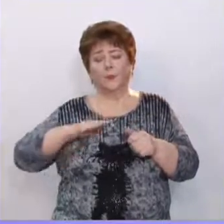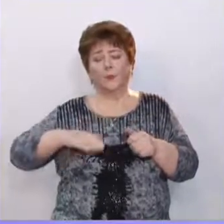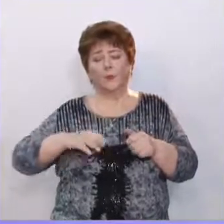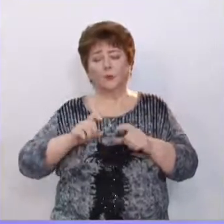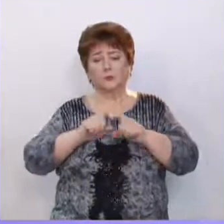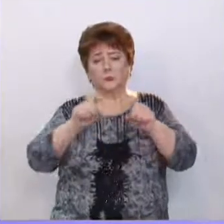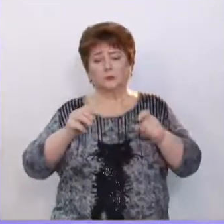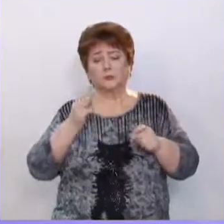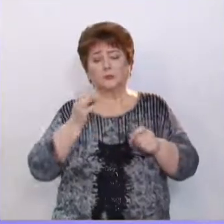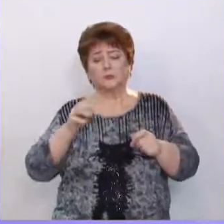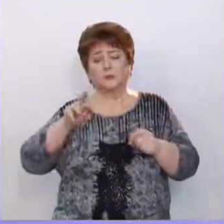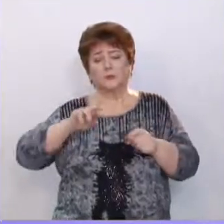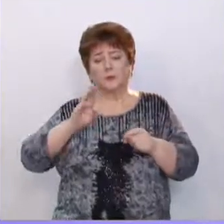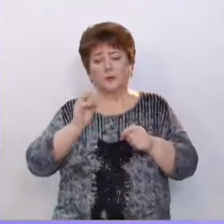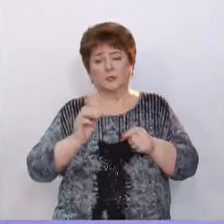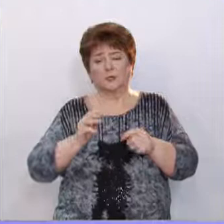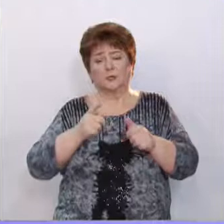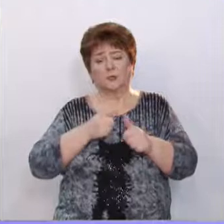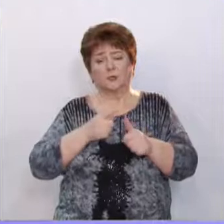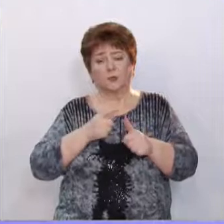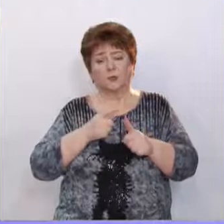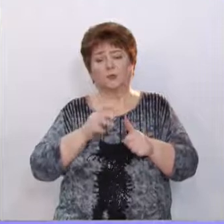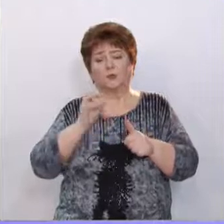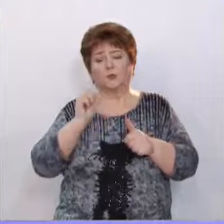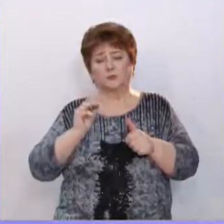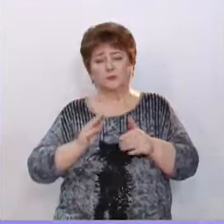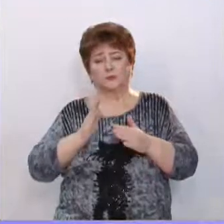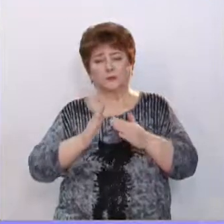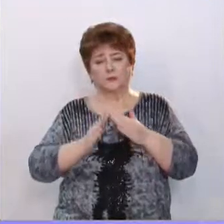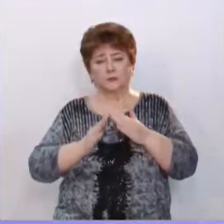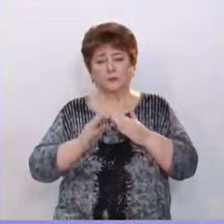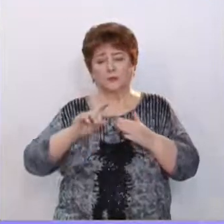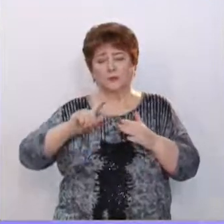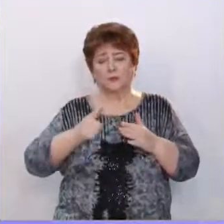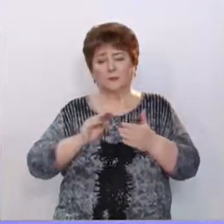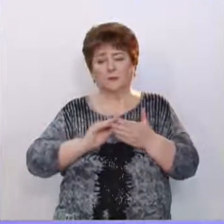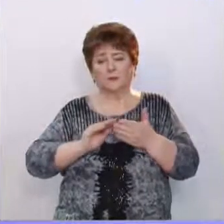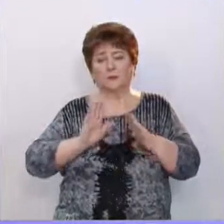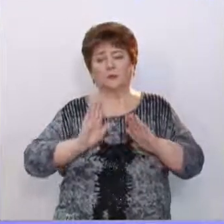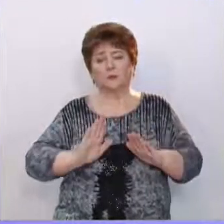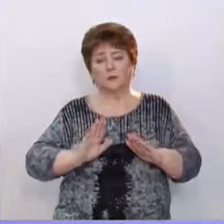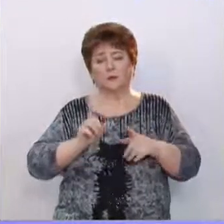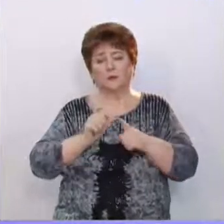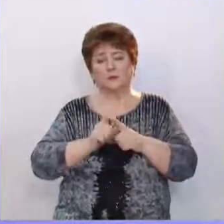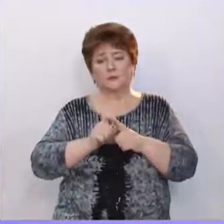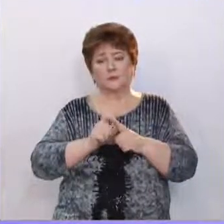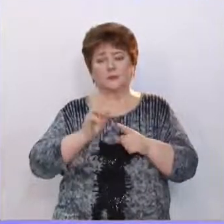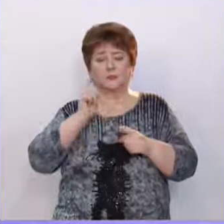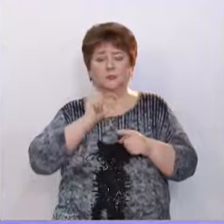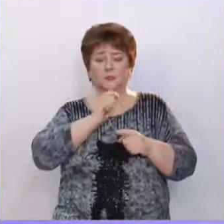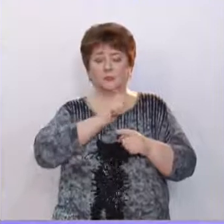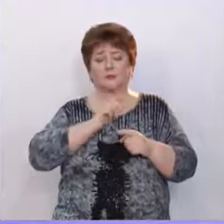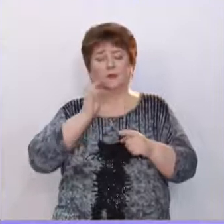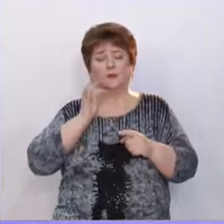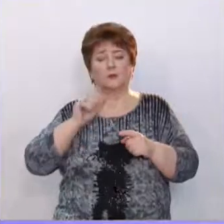После букв шипящих на конце имен существительных мягкий знак пишется только в словах женского